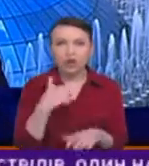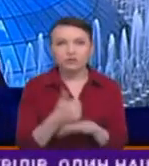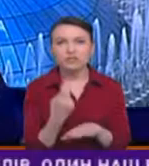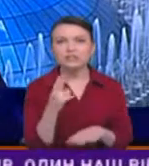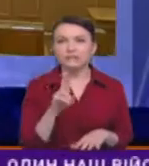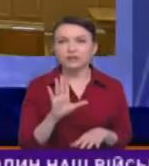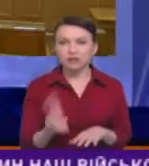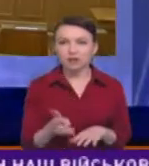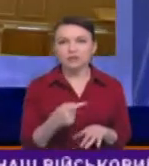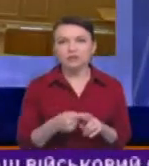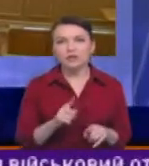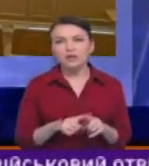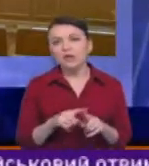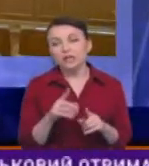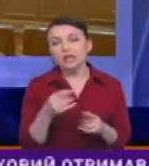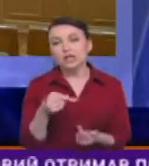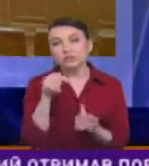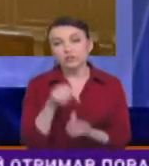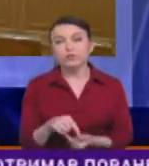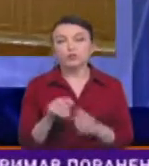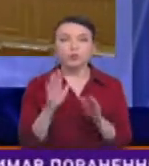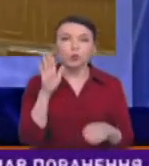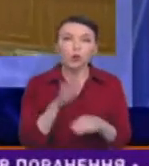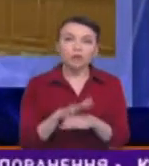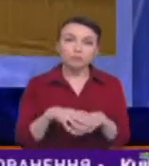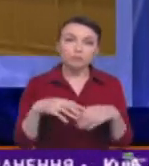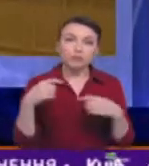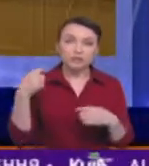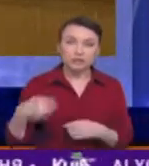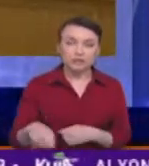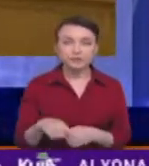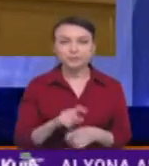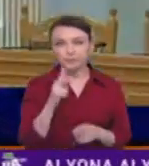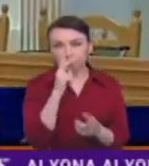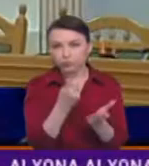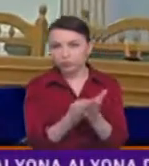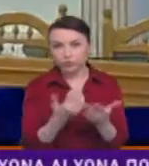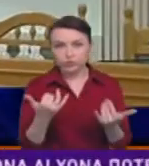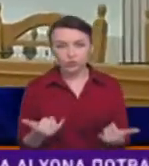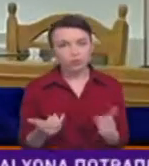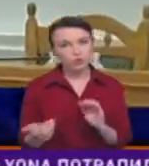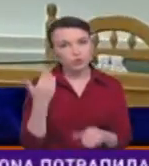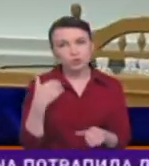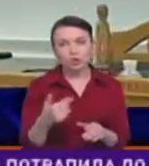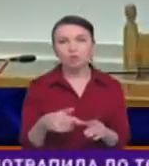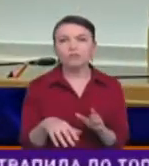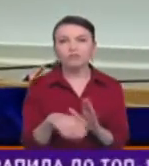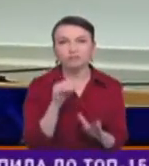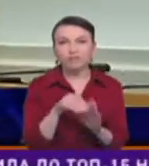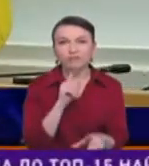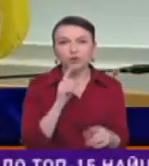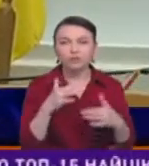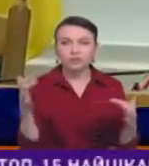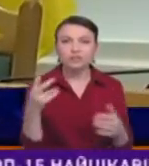Тетяна Сліпачук, відповідно до указу президента. А опубліковано сьогодні дострокові вибори до Верховної Ради